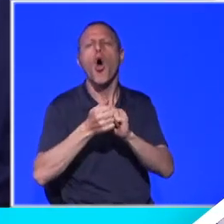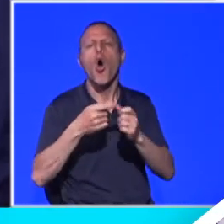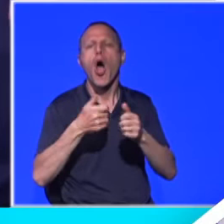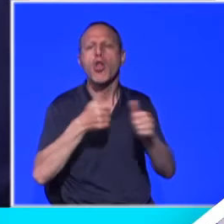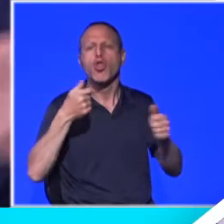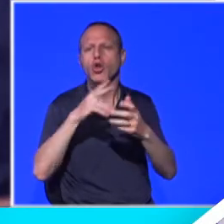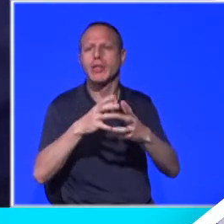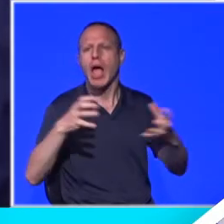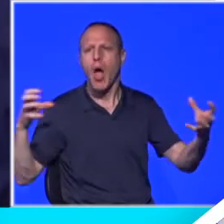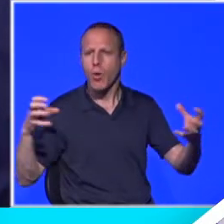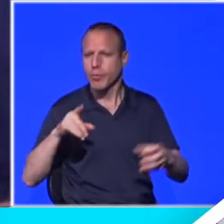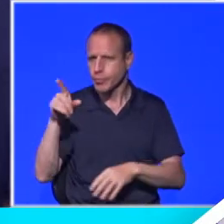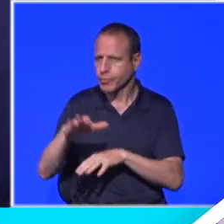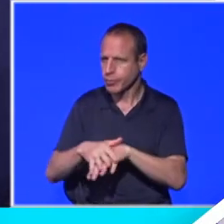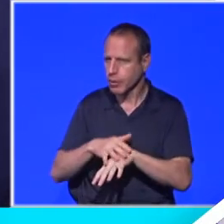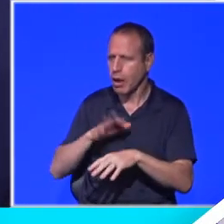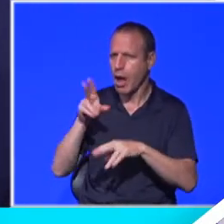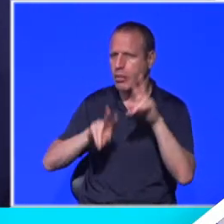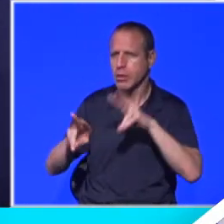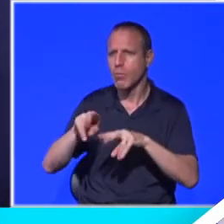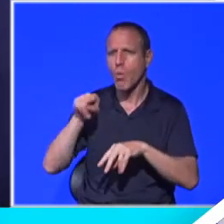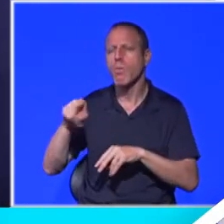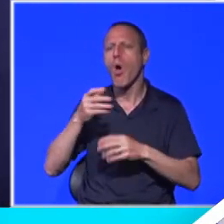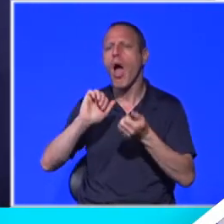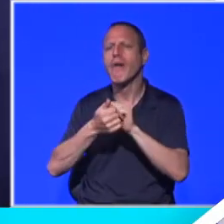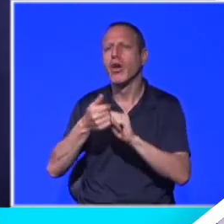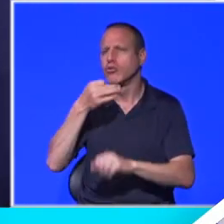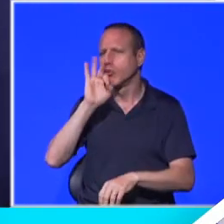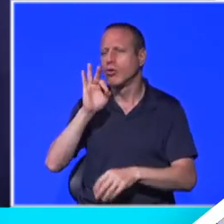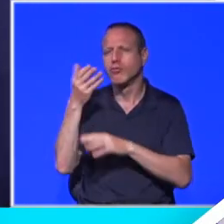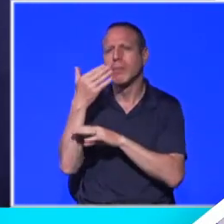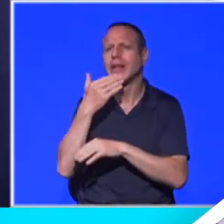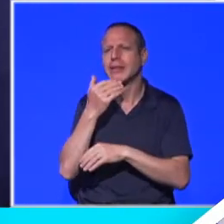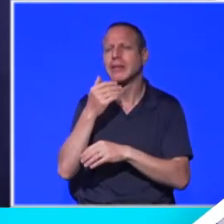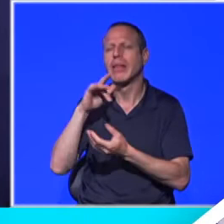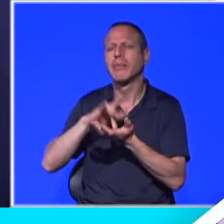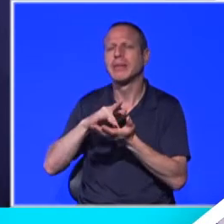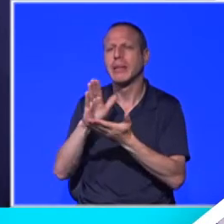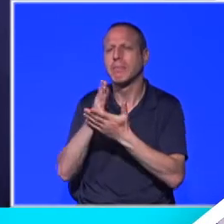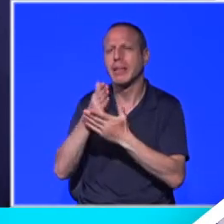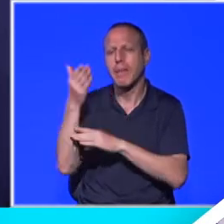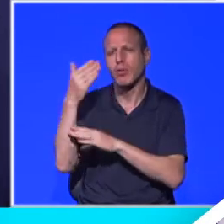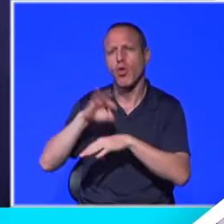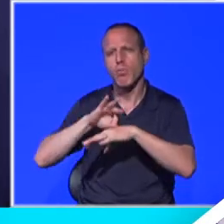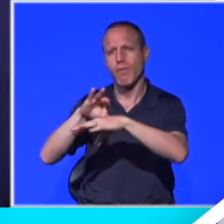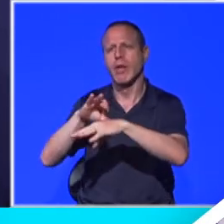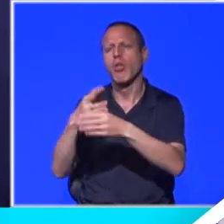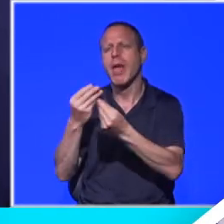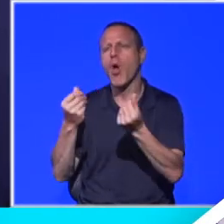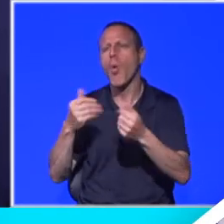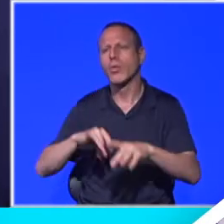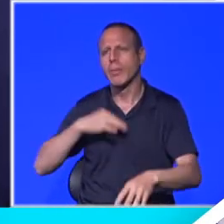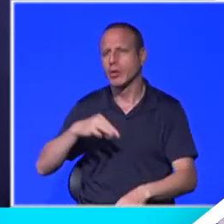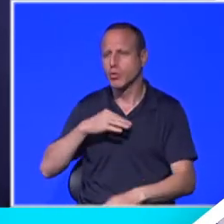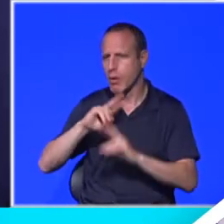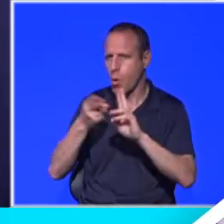והתארך? הוא הרגיש איך הטיפול בו הפך להיות הרבה יותר טוב, ככה שמדינת ישראל נמצאת בין המדינות המובילות מבחינת איכות הבריאות